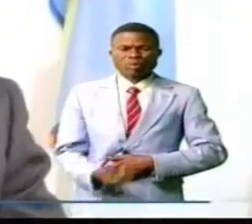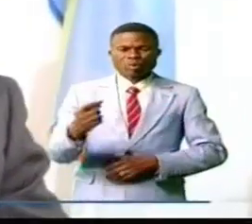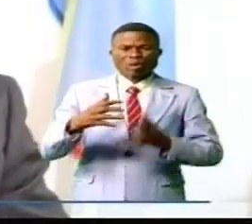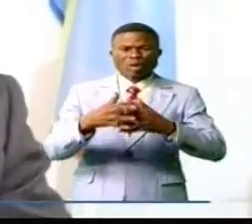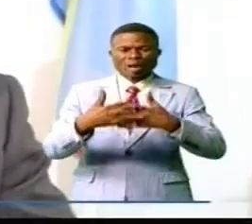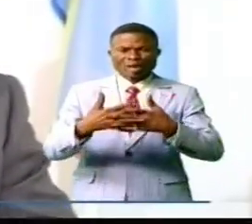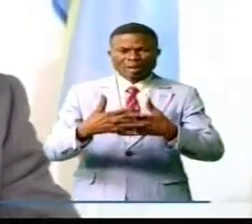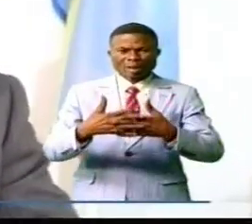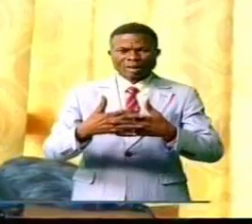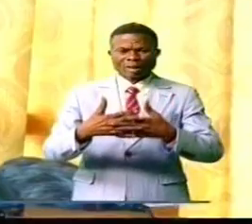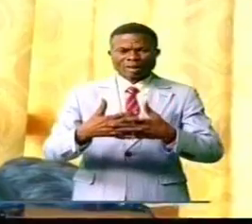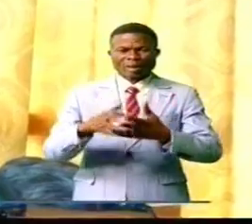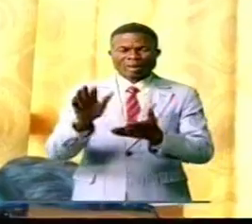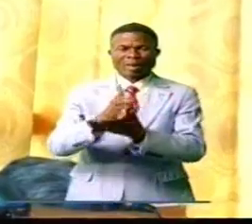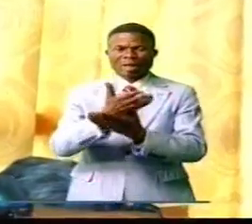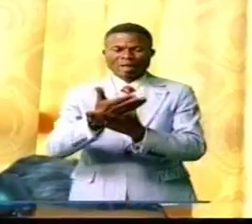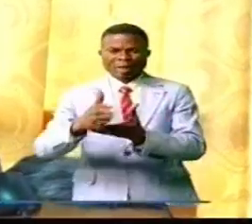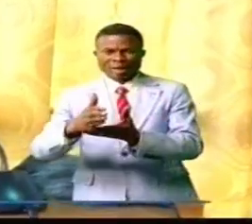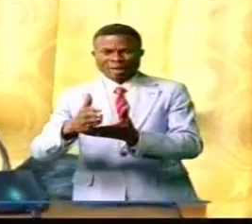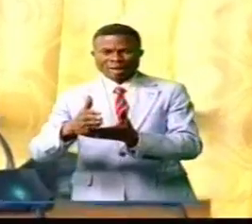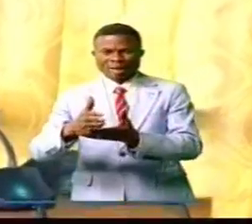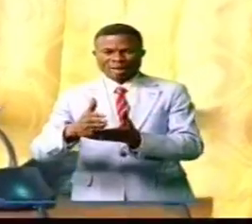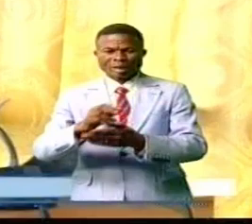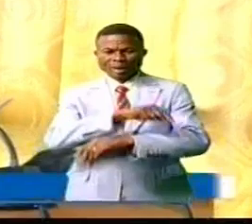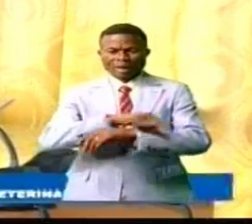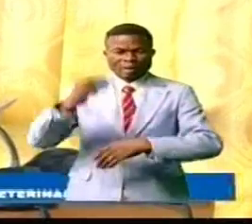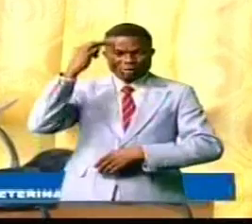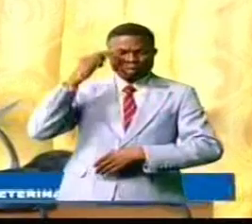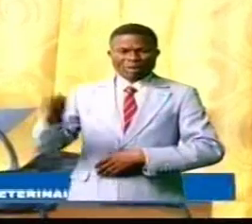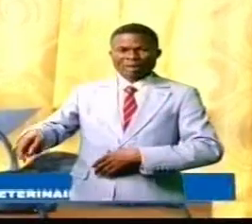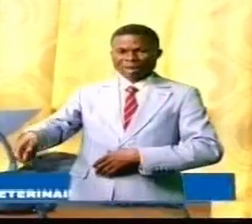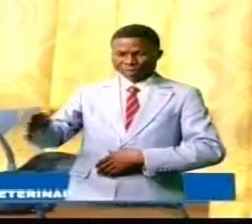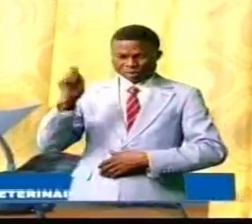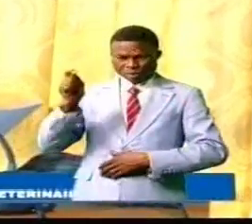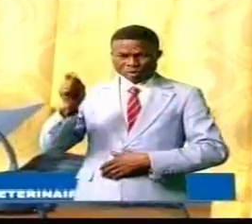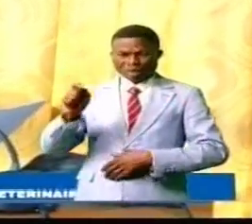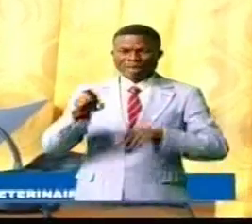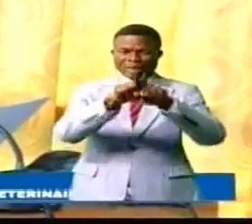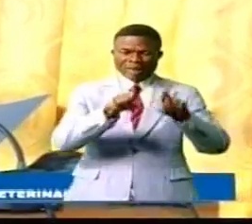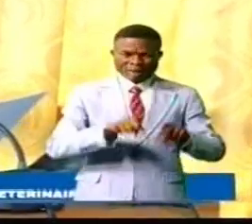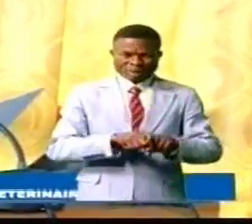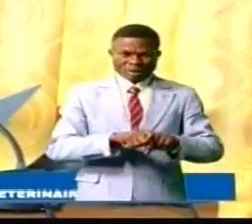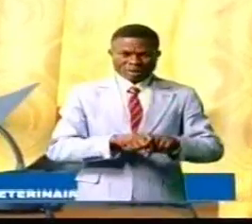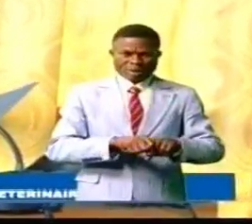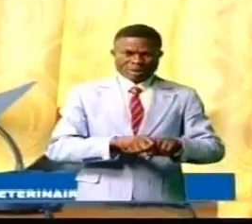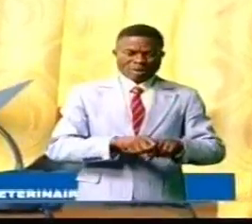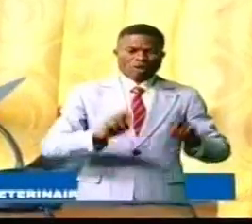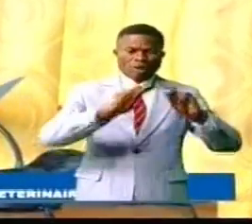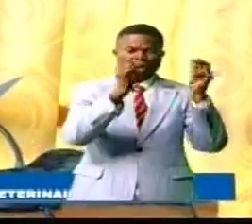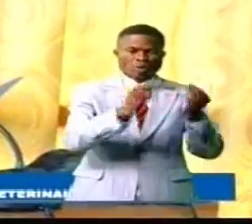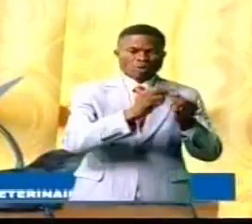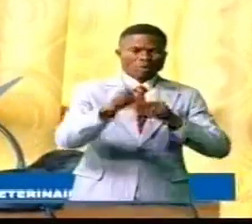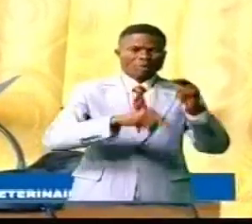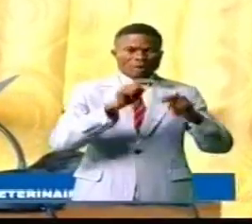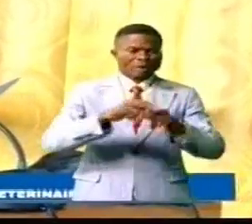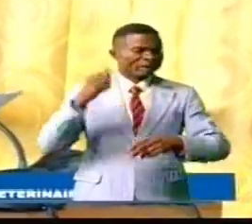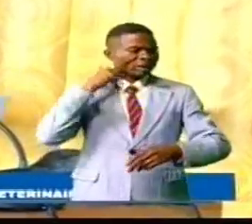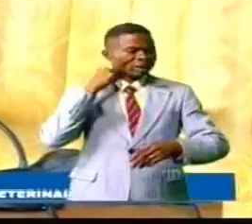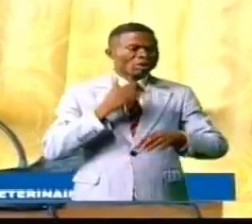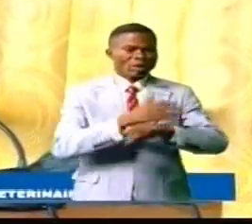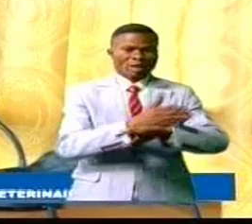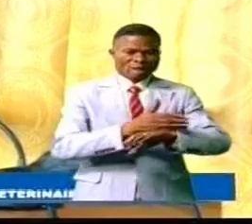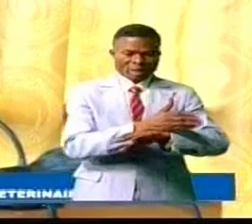partenariat entre le ministère de la Pêche ainsi que l'Ordre national de médecins